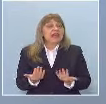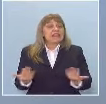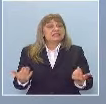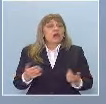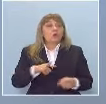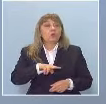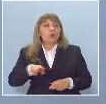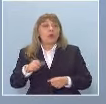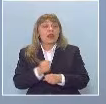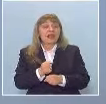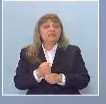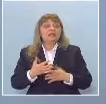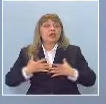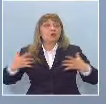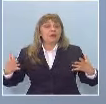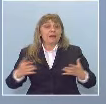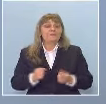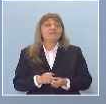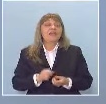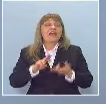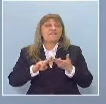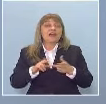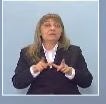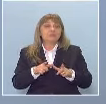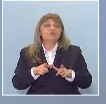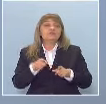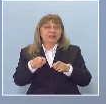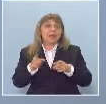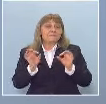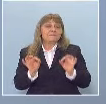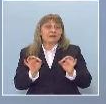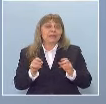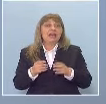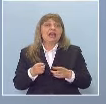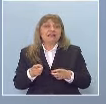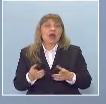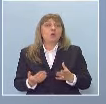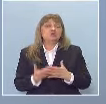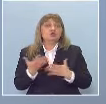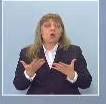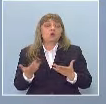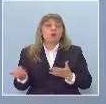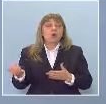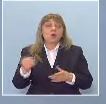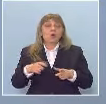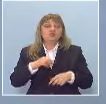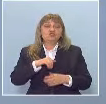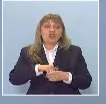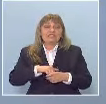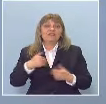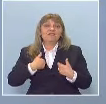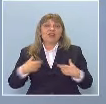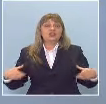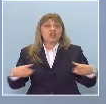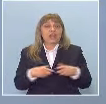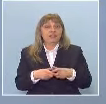голям. Вяра Милушева е такъв пример. Тя съвсем скоро е част от нашия екип, но тя дойде така с голямо желание. Какво